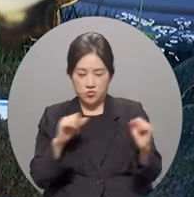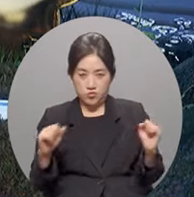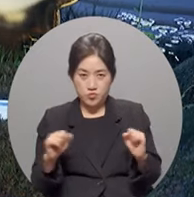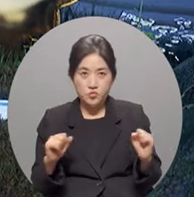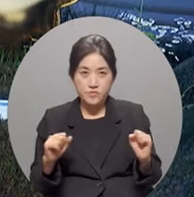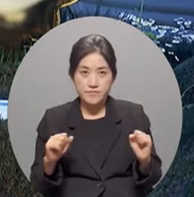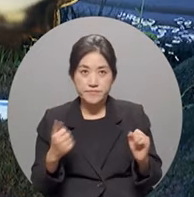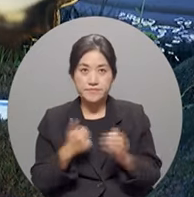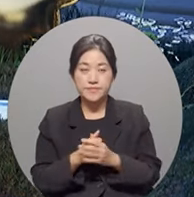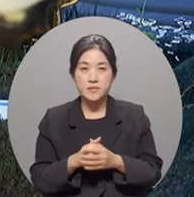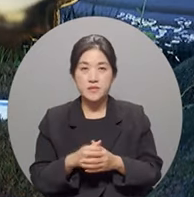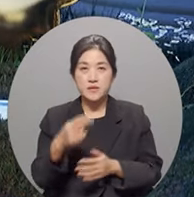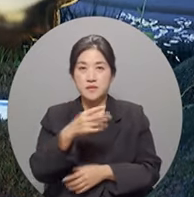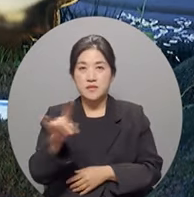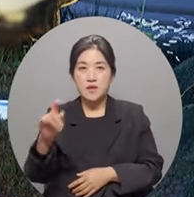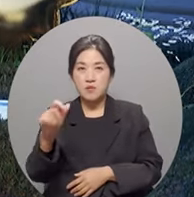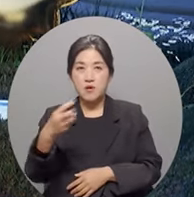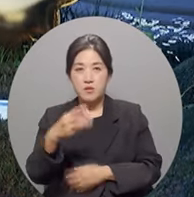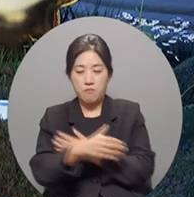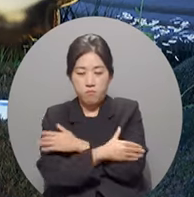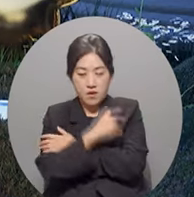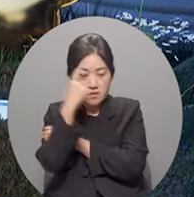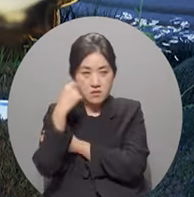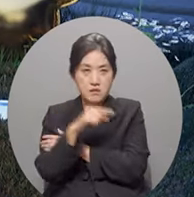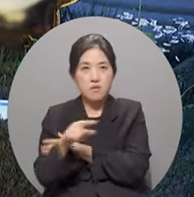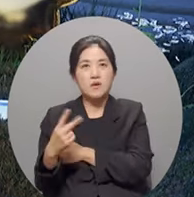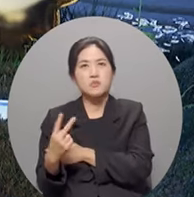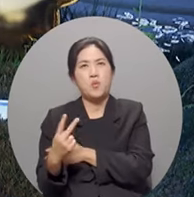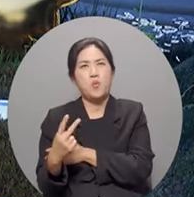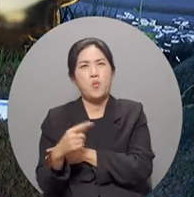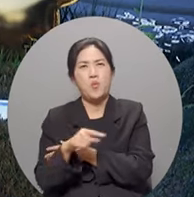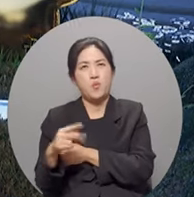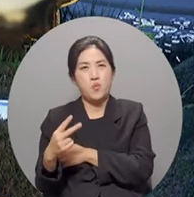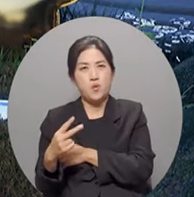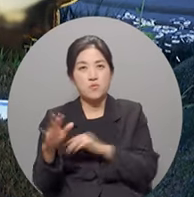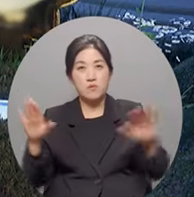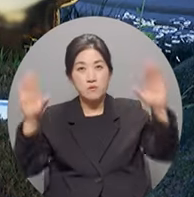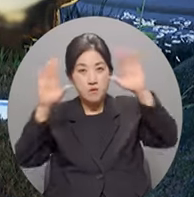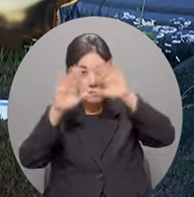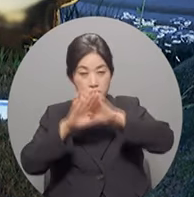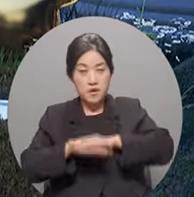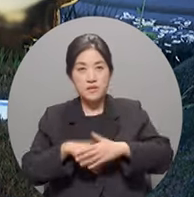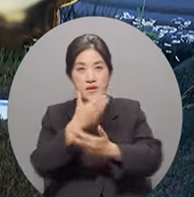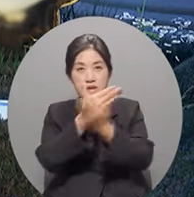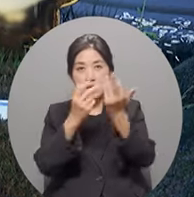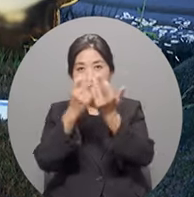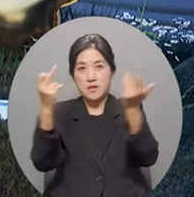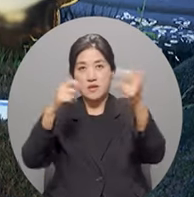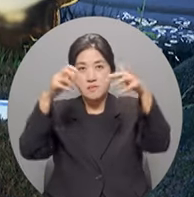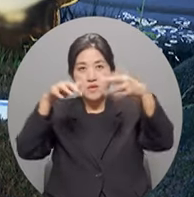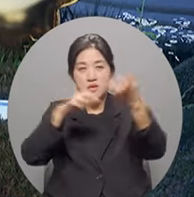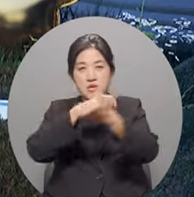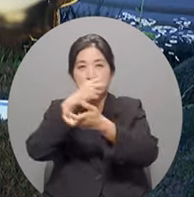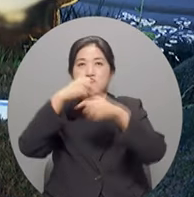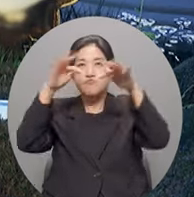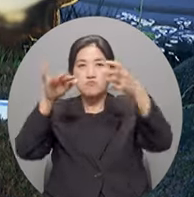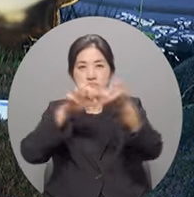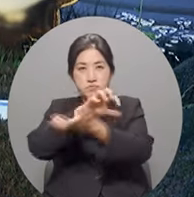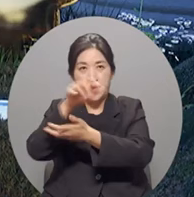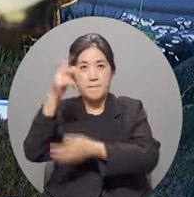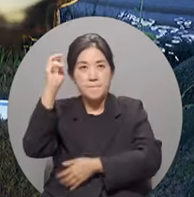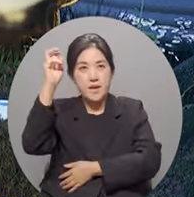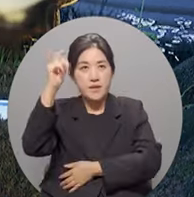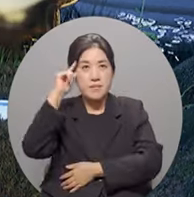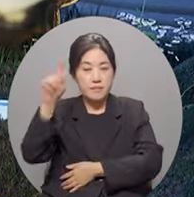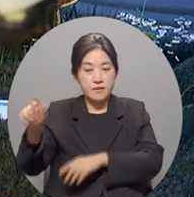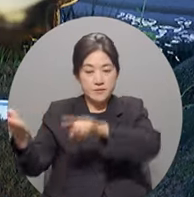쌀쌀해지겠고요. 대관령의 체감 온도는 영하 2도로 뚝 떨어지겠습니다. 오늘 밤 사이 강원 산지는 비와 눈이 섞여 내리겠습니다.